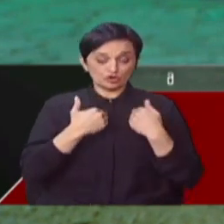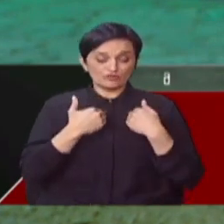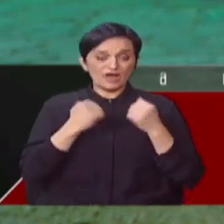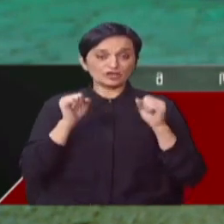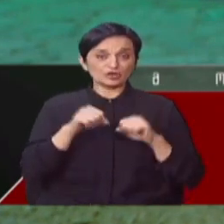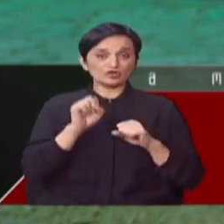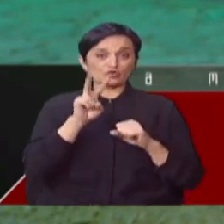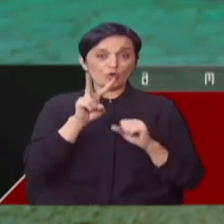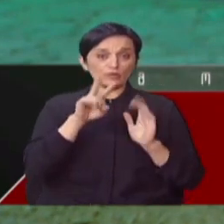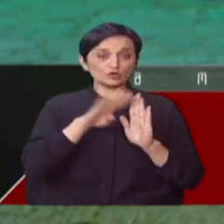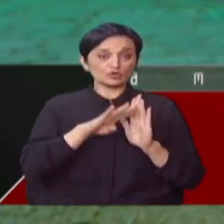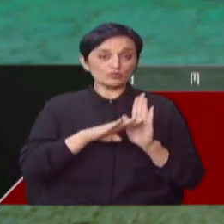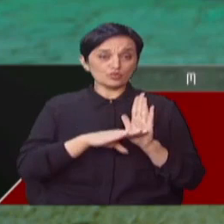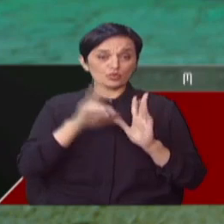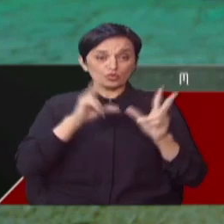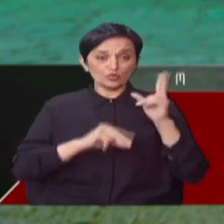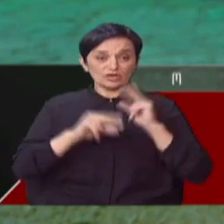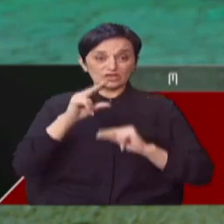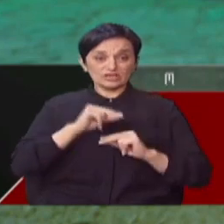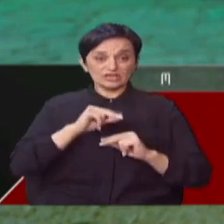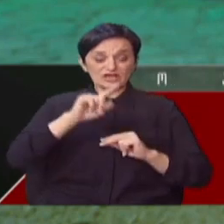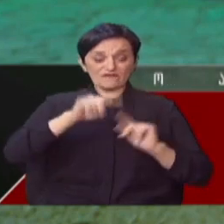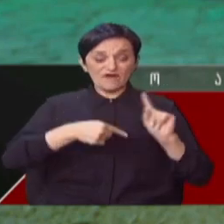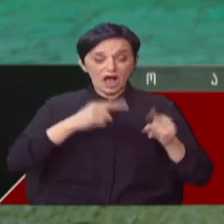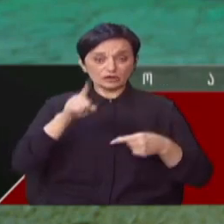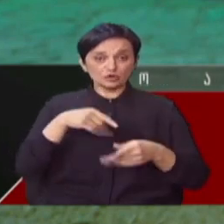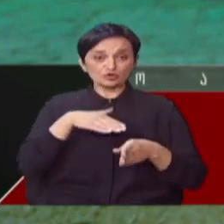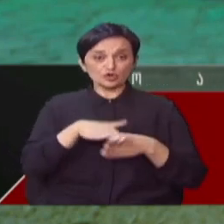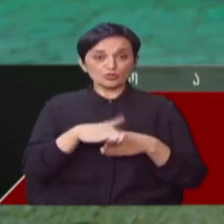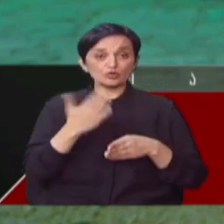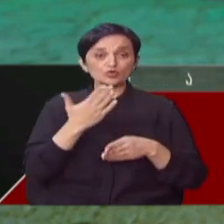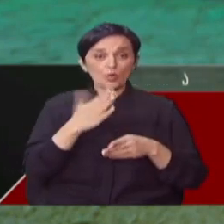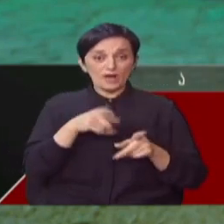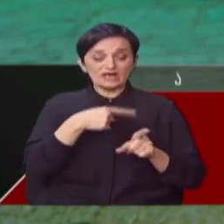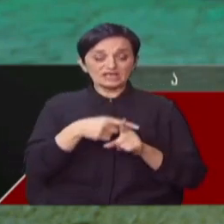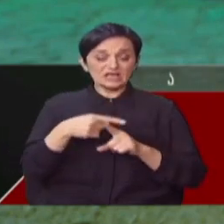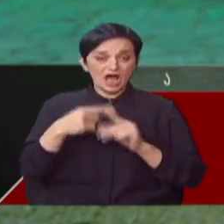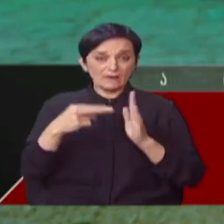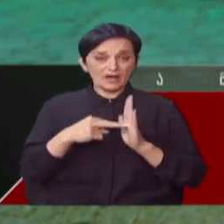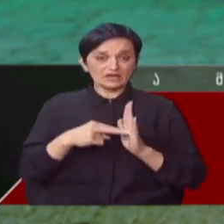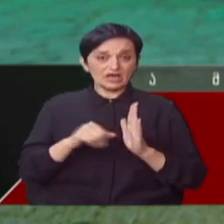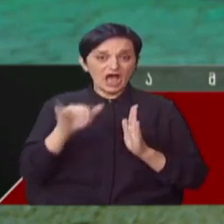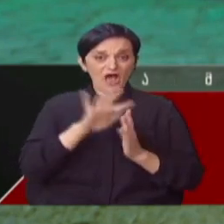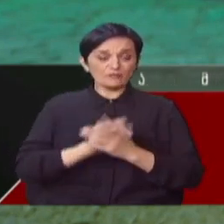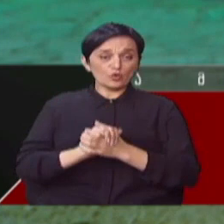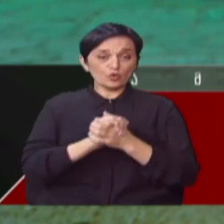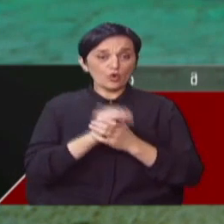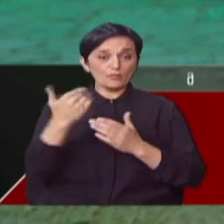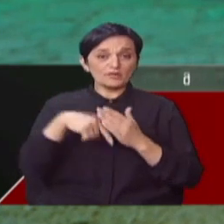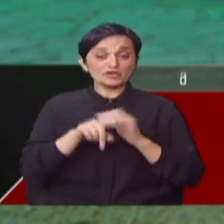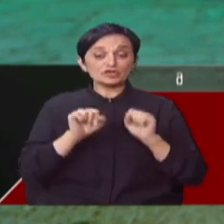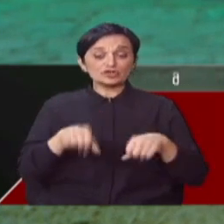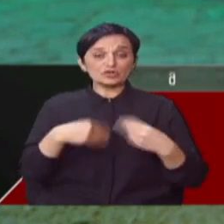შევძელით 12 პუნქტით გათვალისწინებული ვალდებულებების შესრულება და რომელიც დადებითად შეფასდა ევროკომისიის მიერ და რამაც მოგცა შესაძლებლობა,